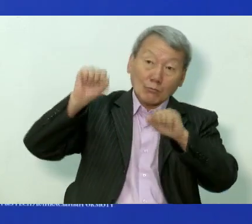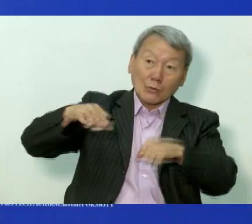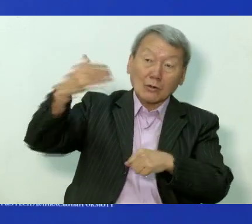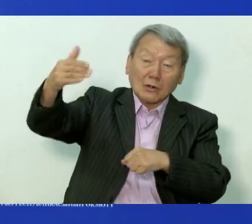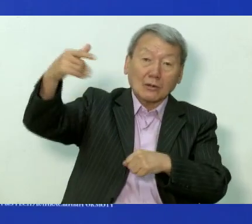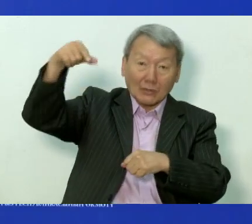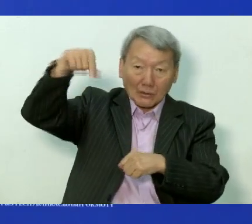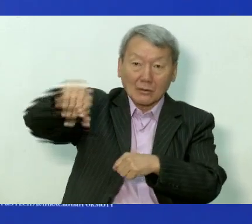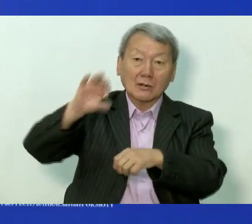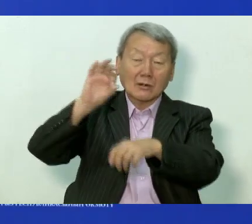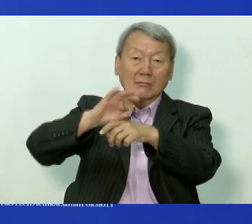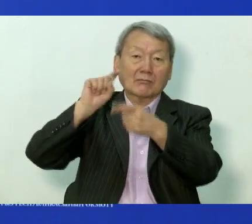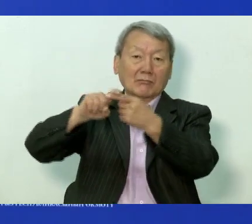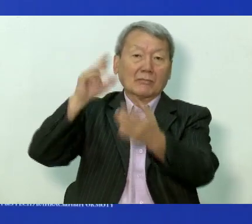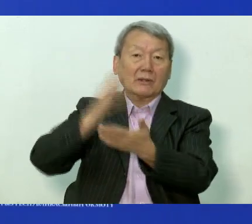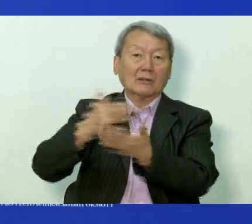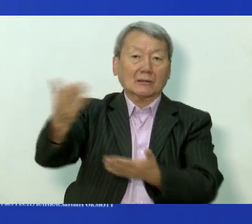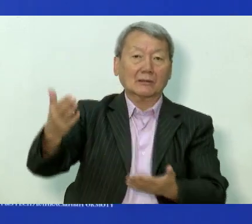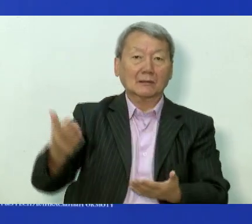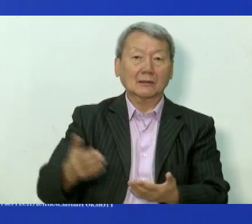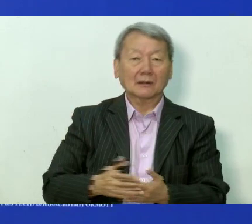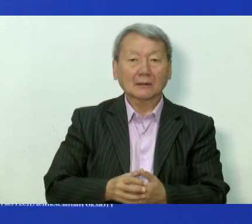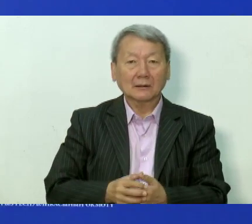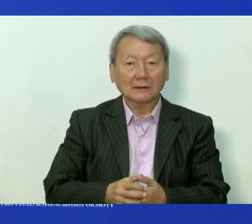является переносчиком вируса.